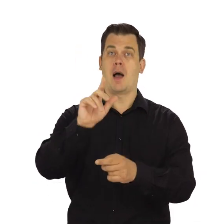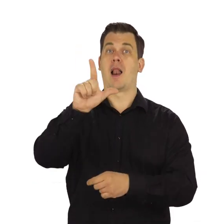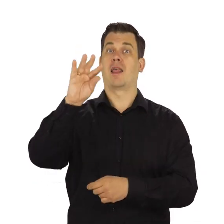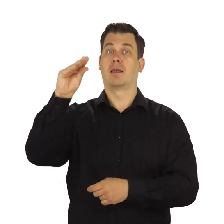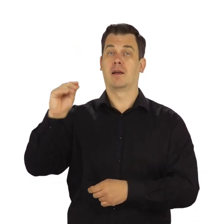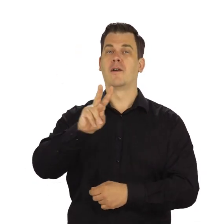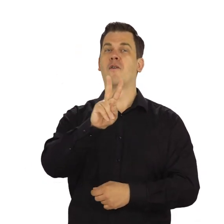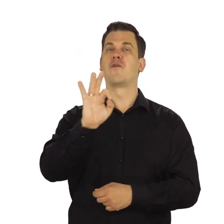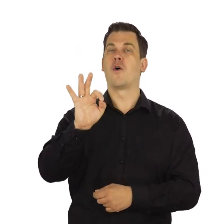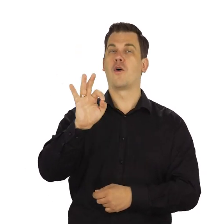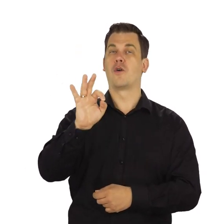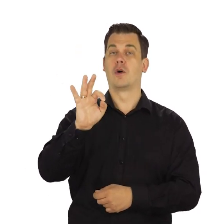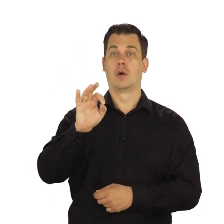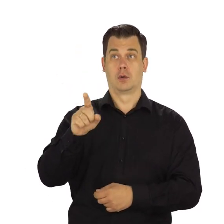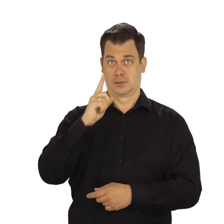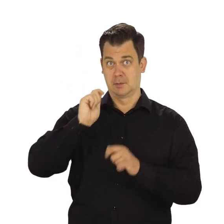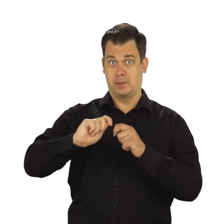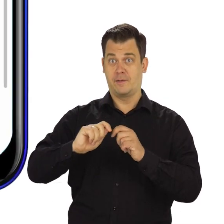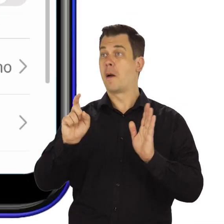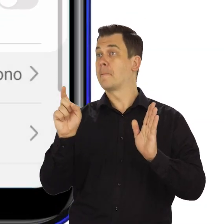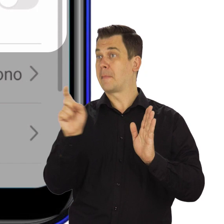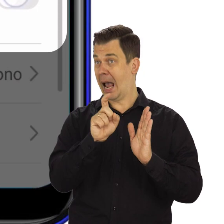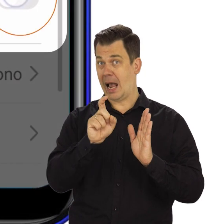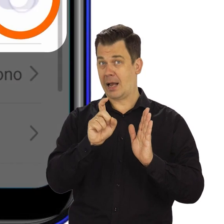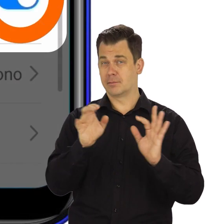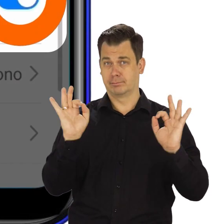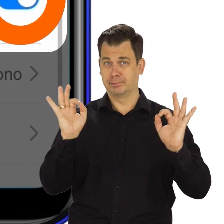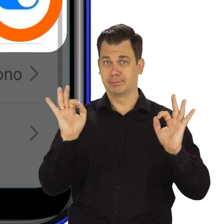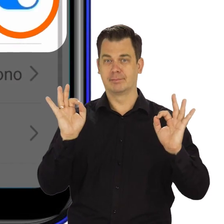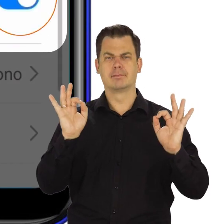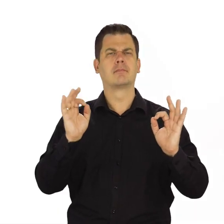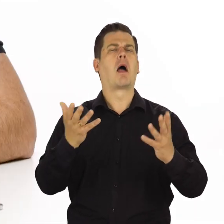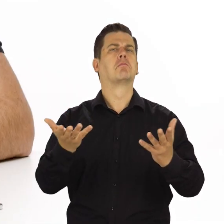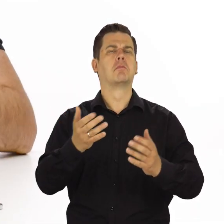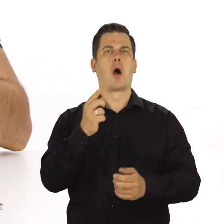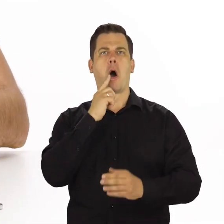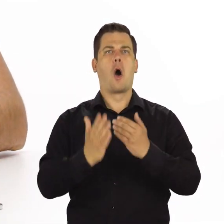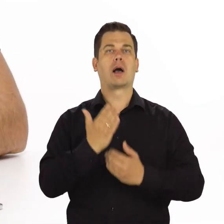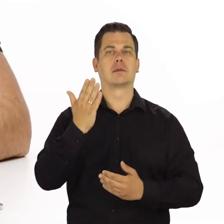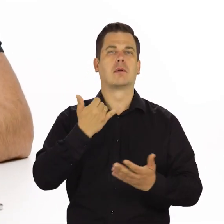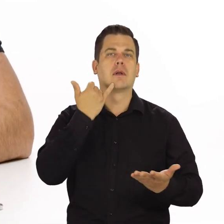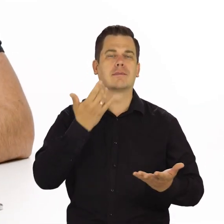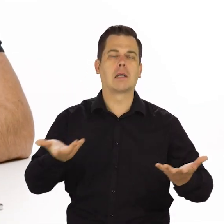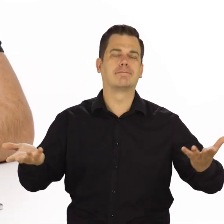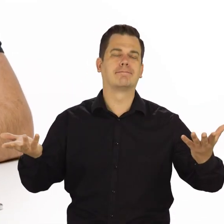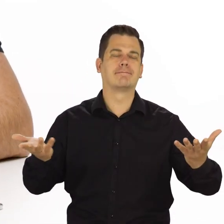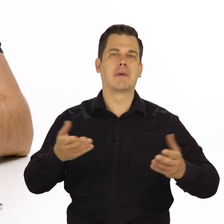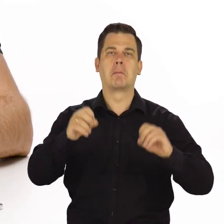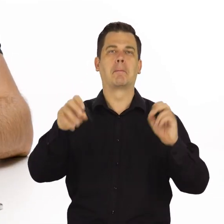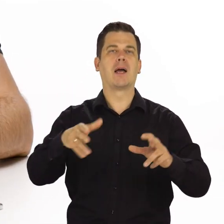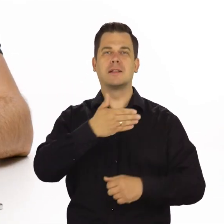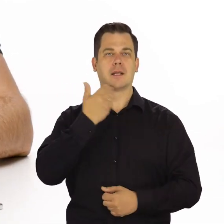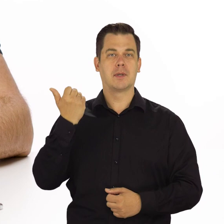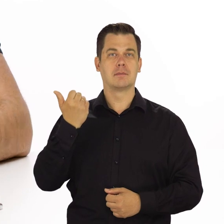Twój telefon wspiera Voltę, to sprawdź, czy ta funkcja jest włączona. A co jeśli okaże się, że Twój telefon